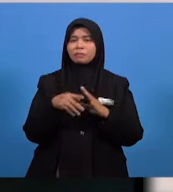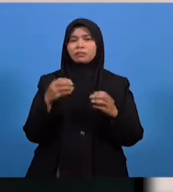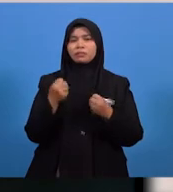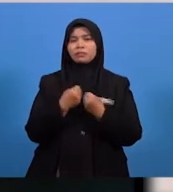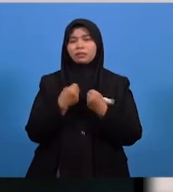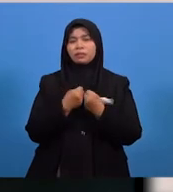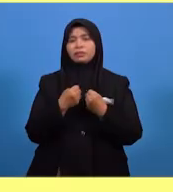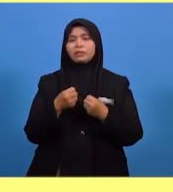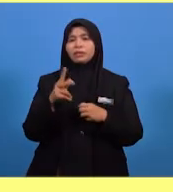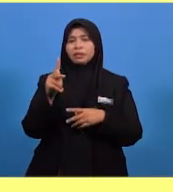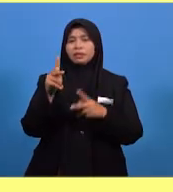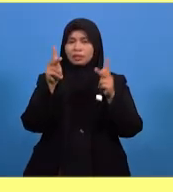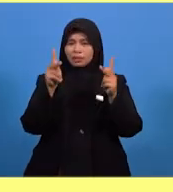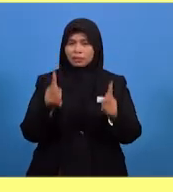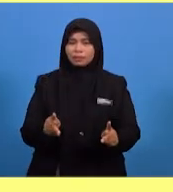kaum